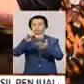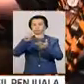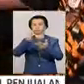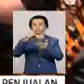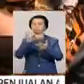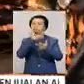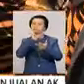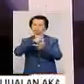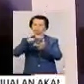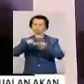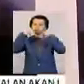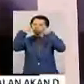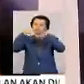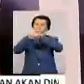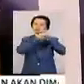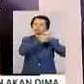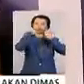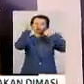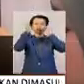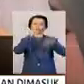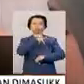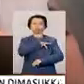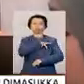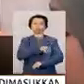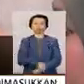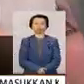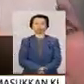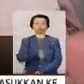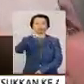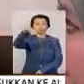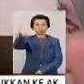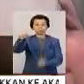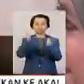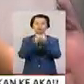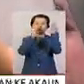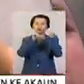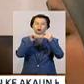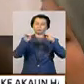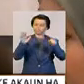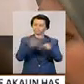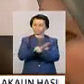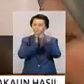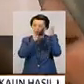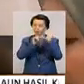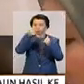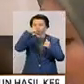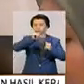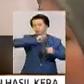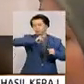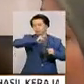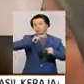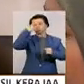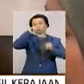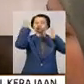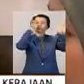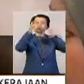menyifatkan kejayaan itu milik negara. Kami pergi dengan harapan, dengan penuh harapan untuk berjuang untuk demi